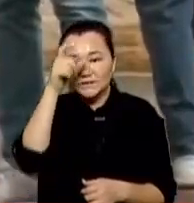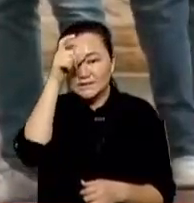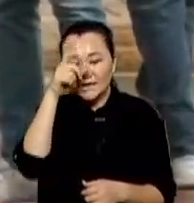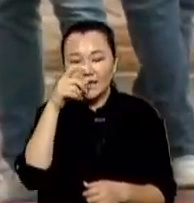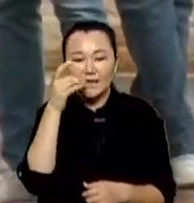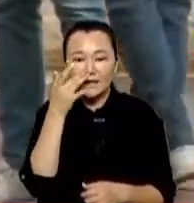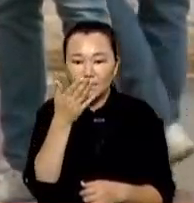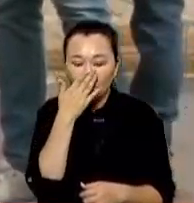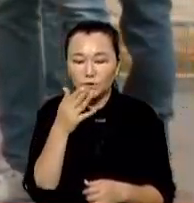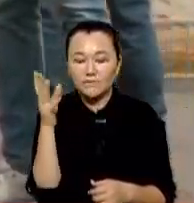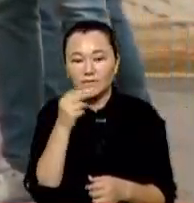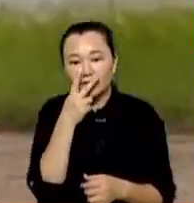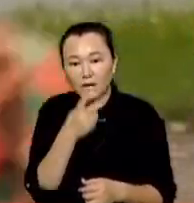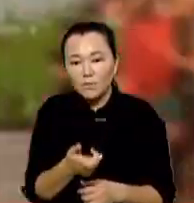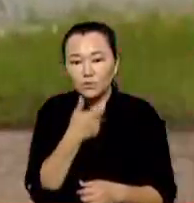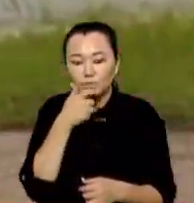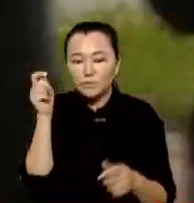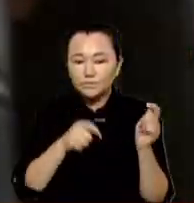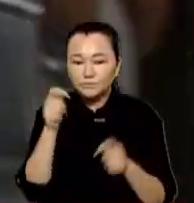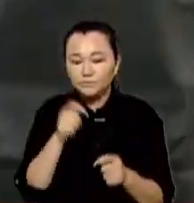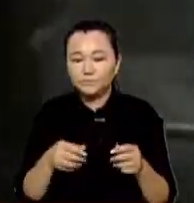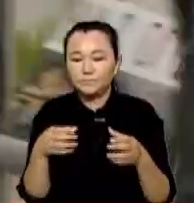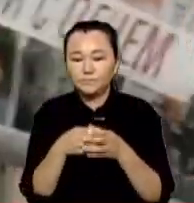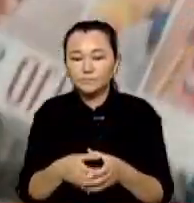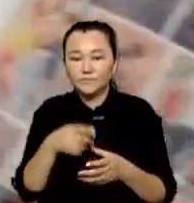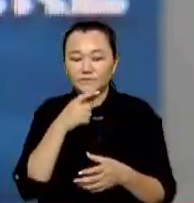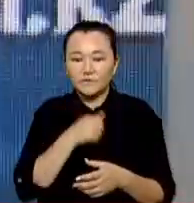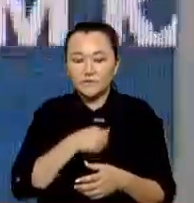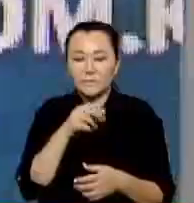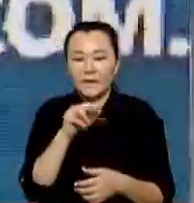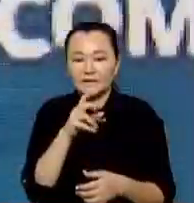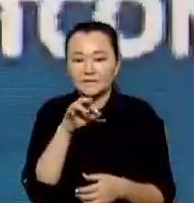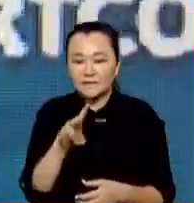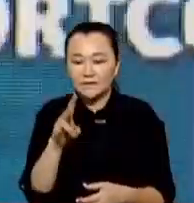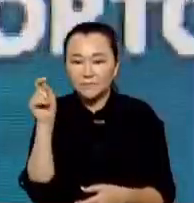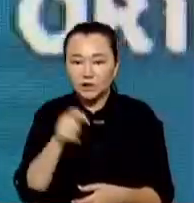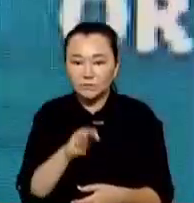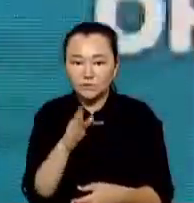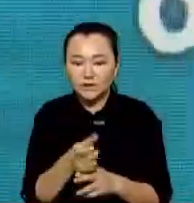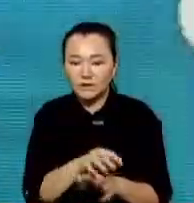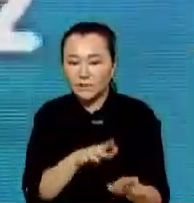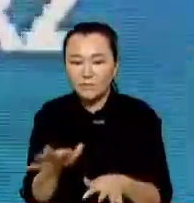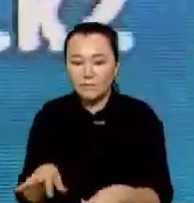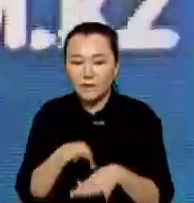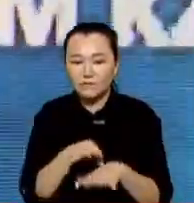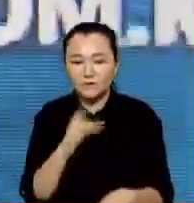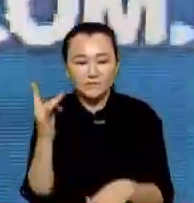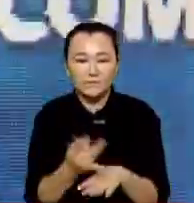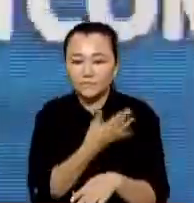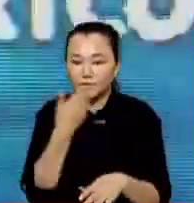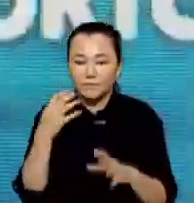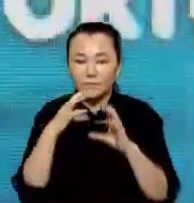В качестве наблюдателей Астану посетит делегация оборонного ведомства Пакистана. Это мероприятие, оно проводится не впервые. В